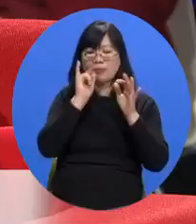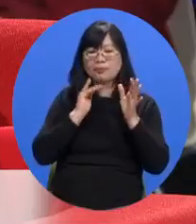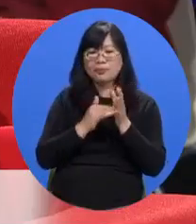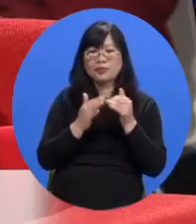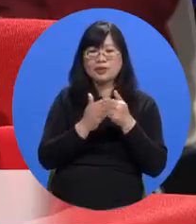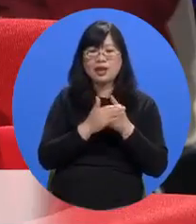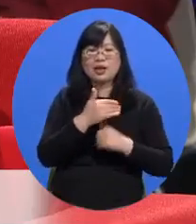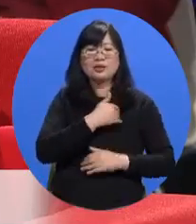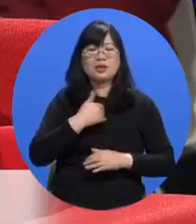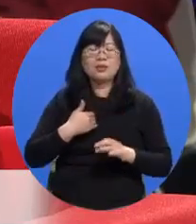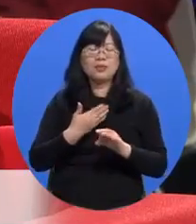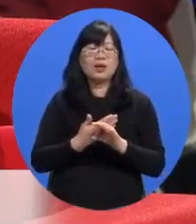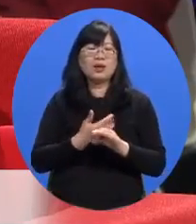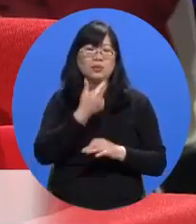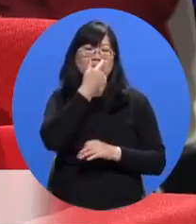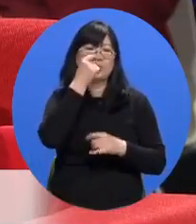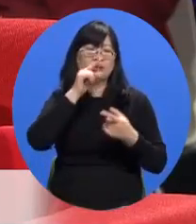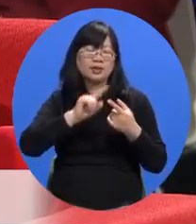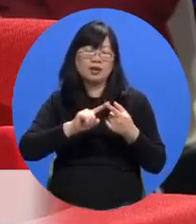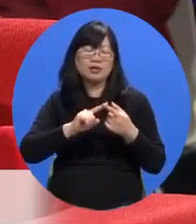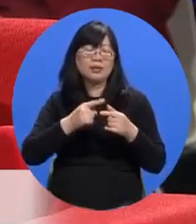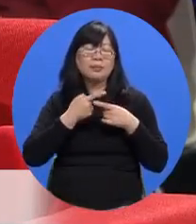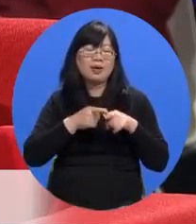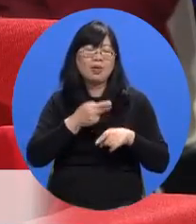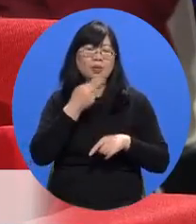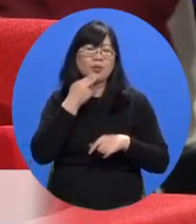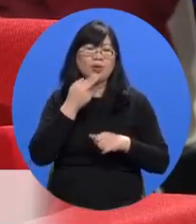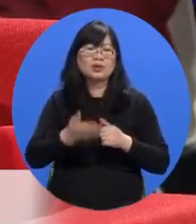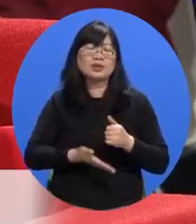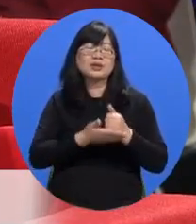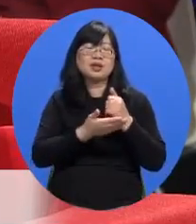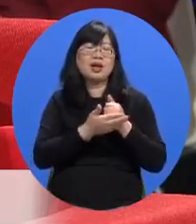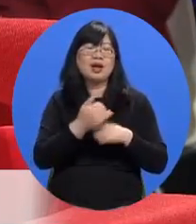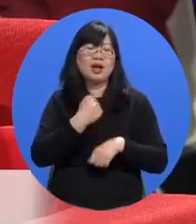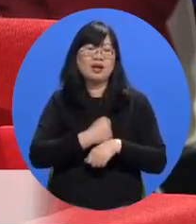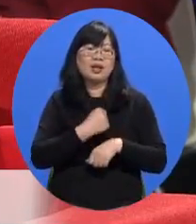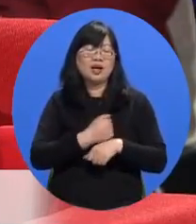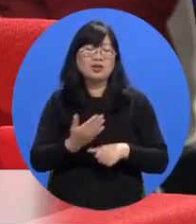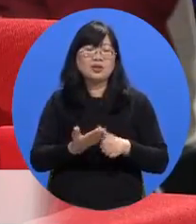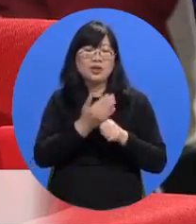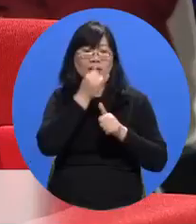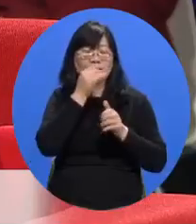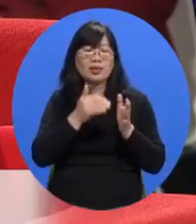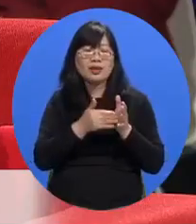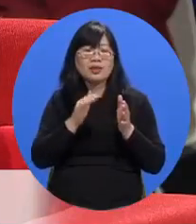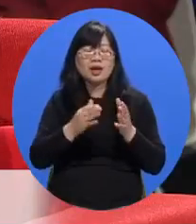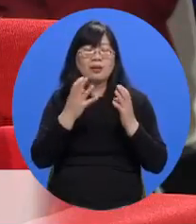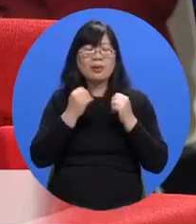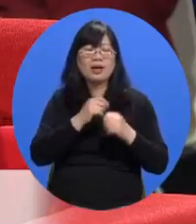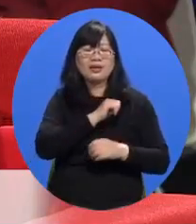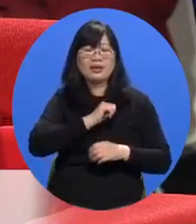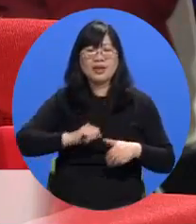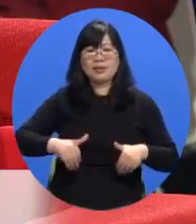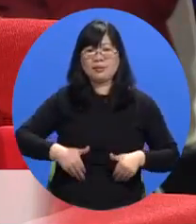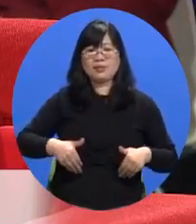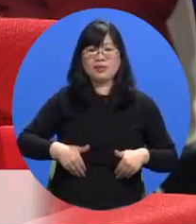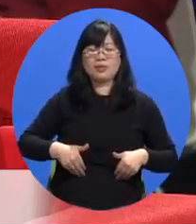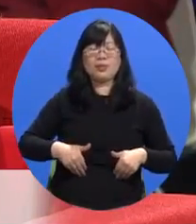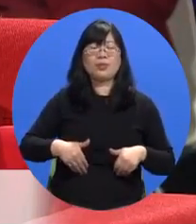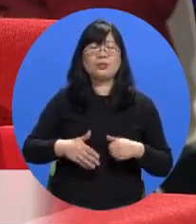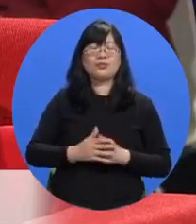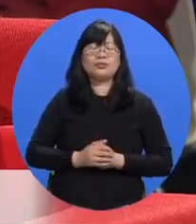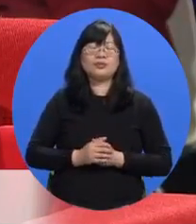그래서 가급적이면 그 단점을 지적하지 않고 칭찬을 하려고 네네. 하면서 키웠는데 굉장히 많은 인내가 필요했거든요. 네네. 네,